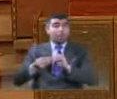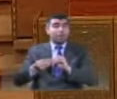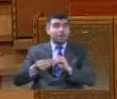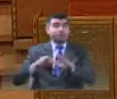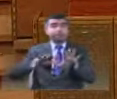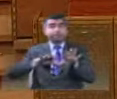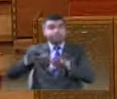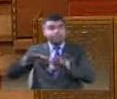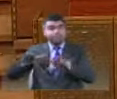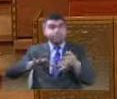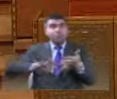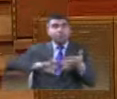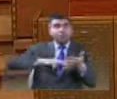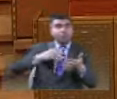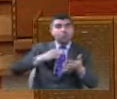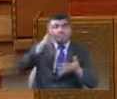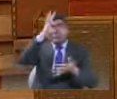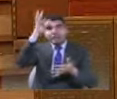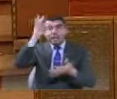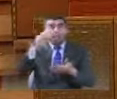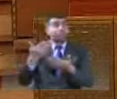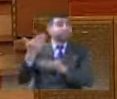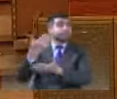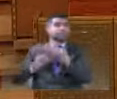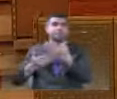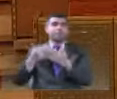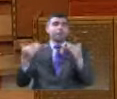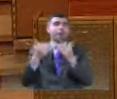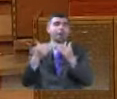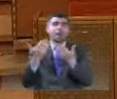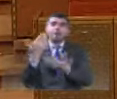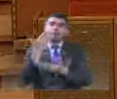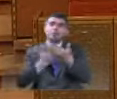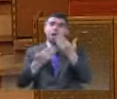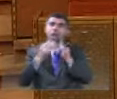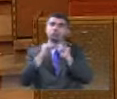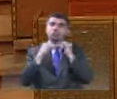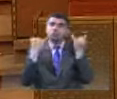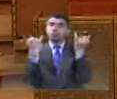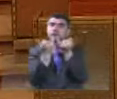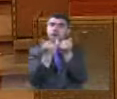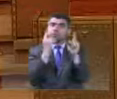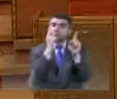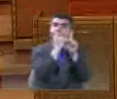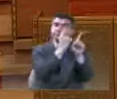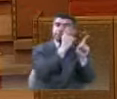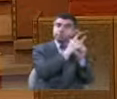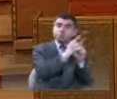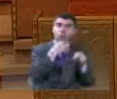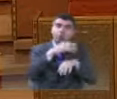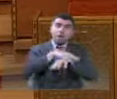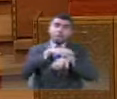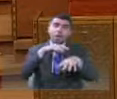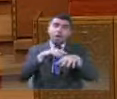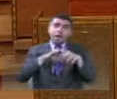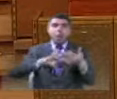تأهيل ترابي، ما هو أيضا سياسي. هذه الأولويات سيقع فيها التشاور، وأتمنى أن تنال كل جهة إذا استطعنا كل